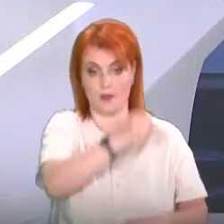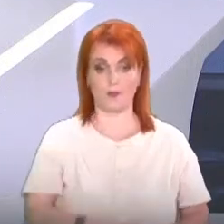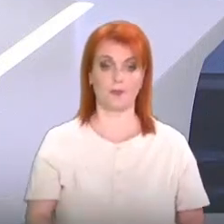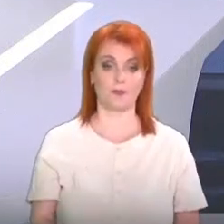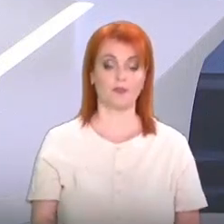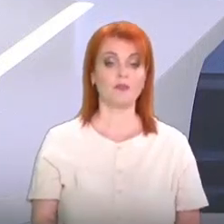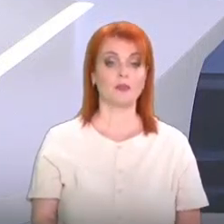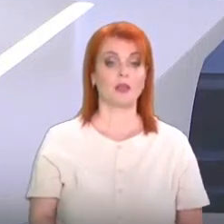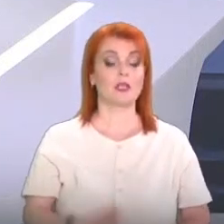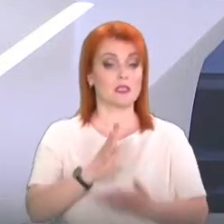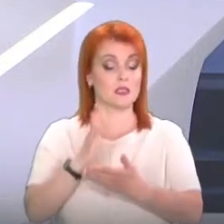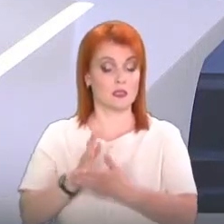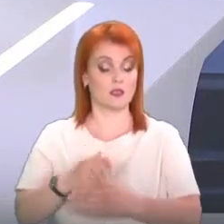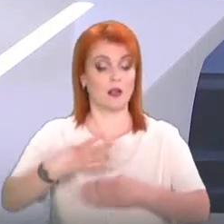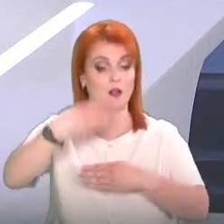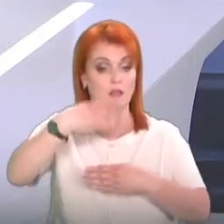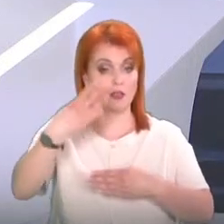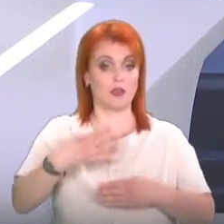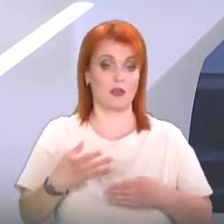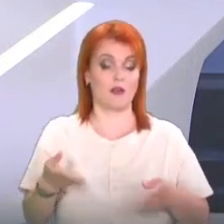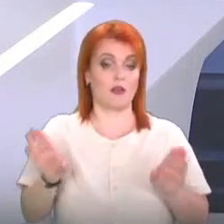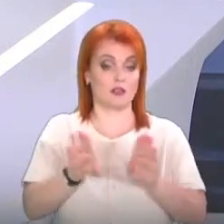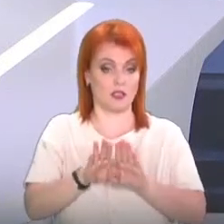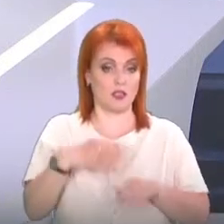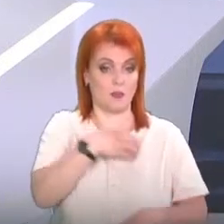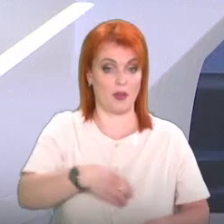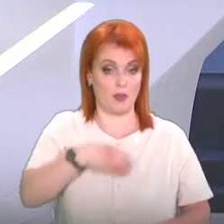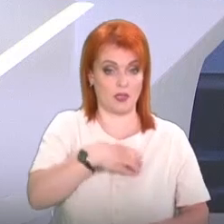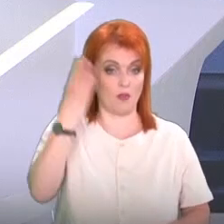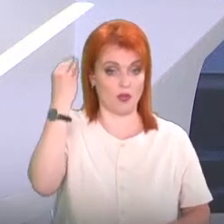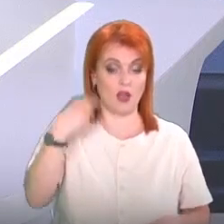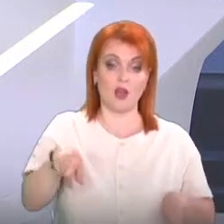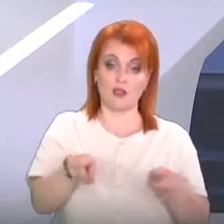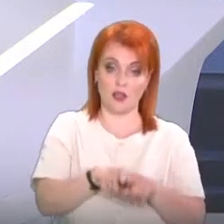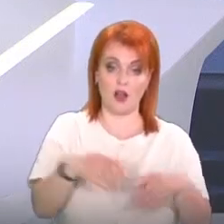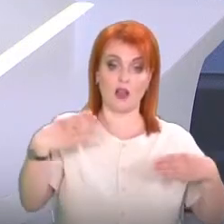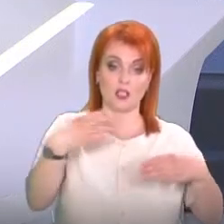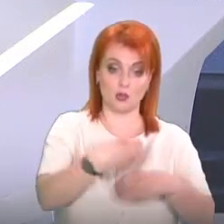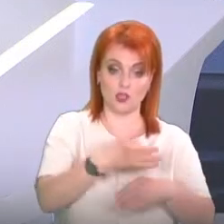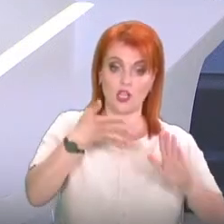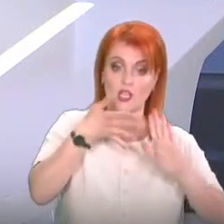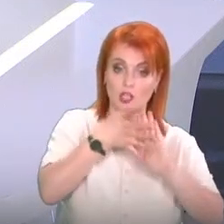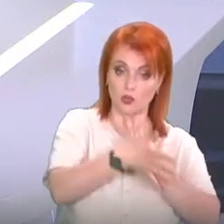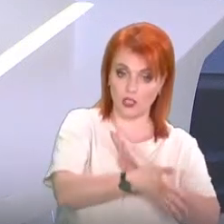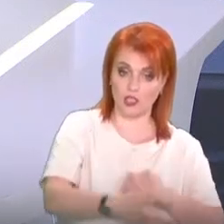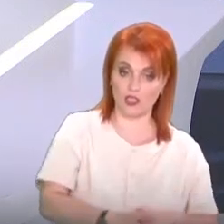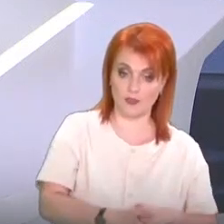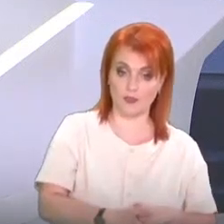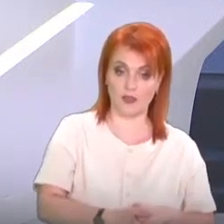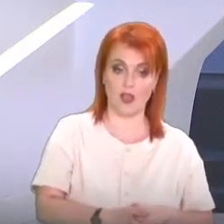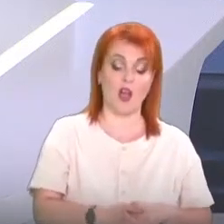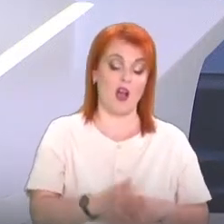Închiderea unor primării din Republica Moldova va reduce din cheltuieli și va spori calitatea serviciilor prestate cetățenilor. Sunt doar câteva